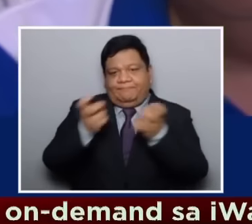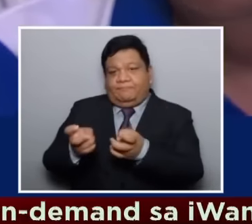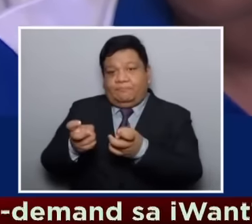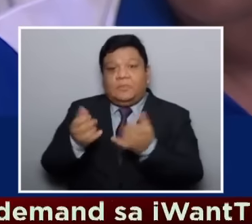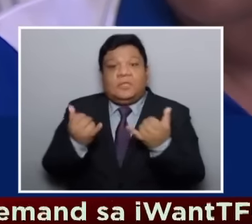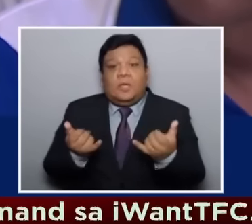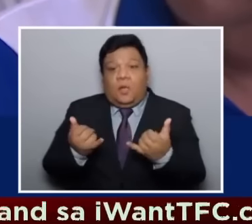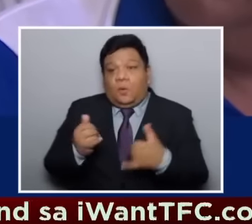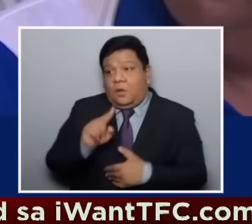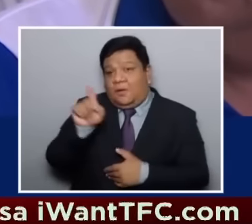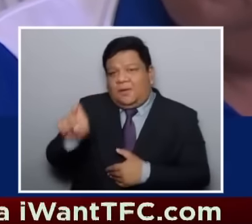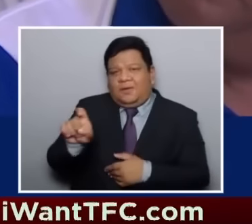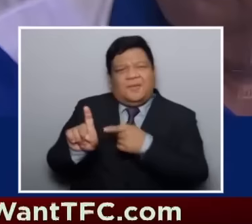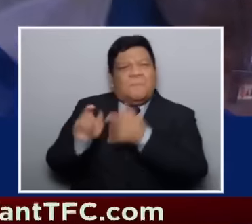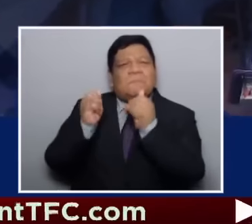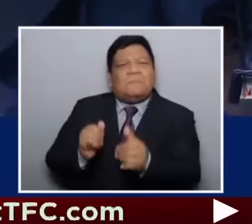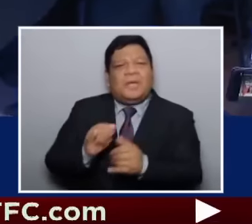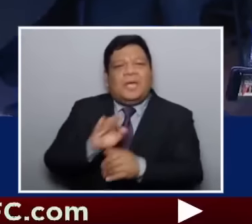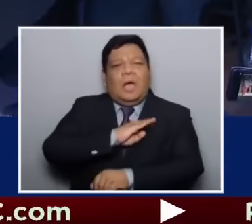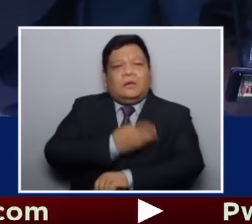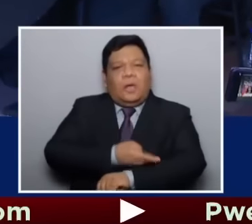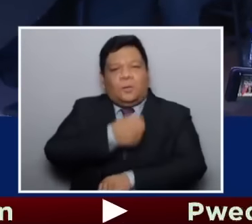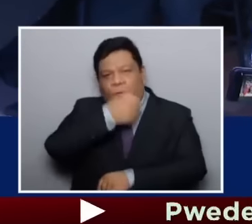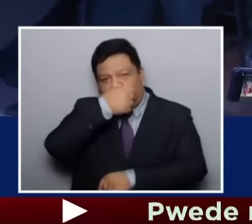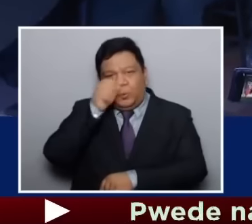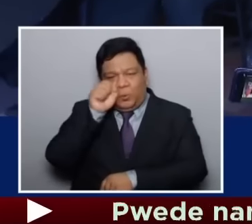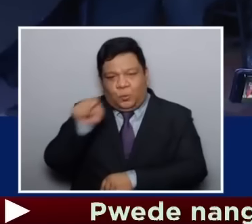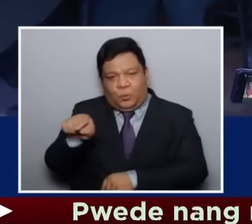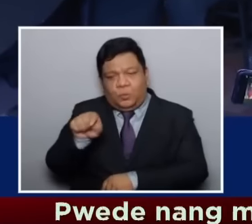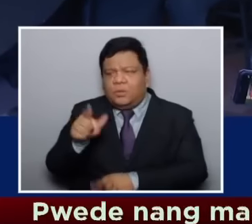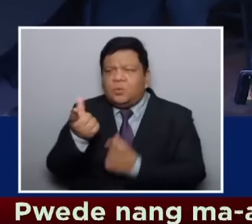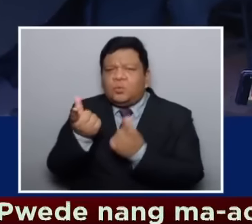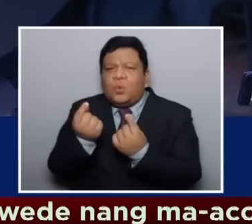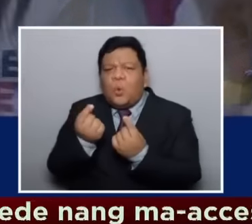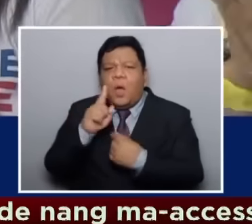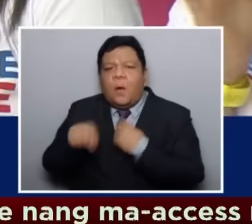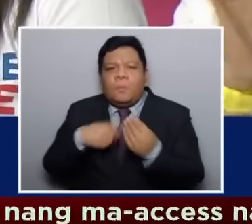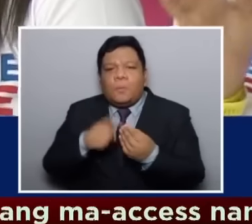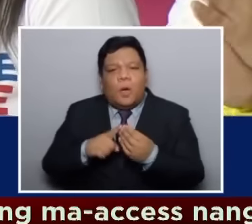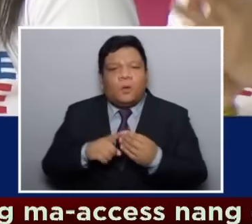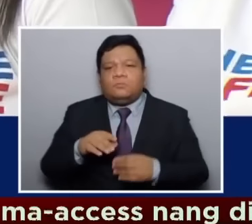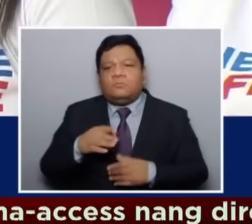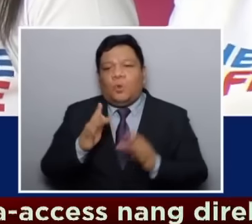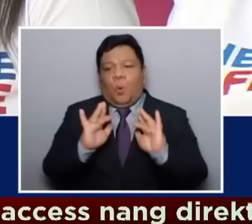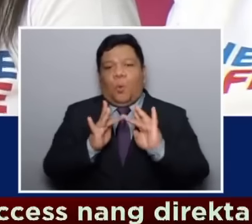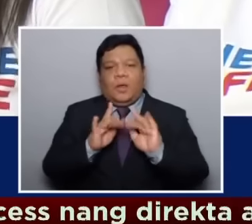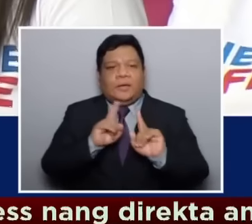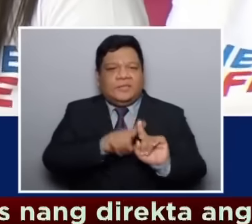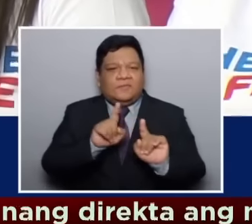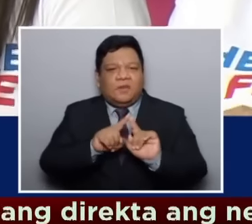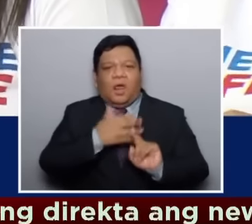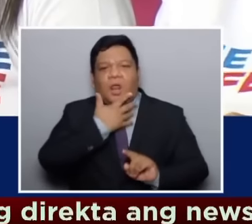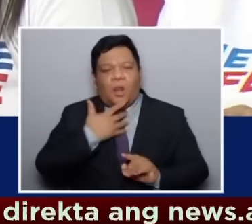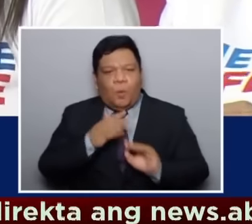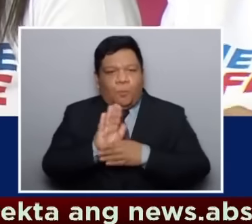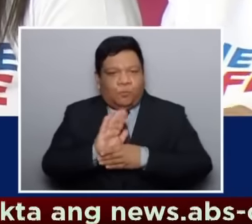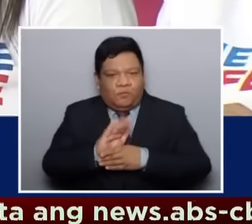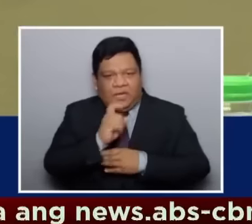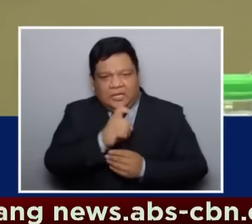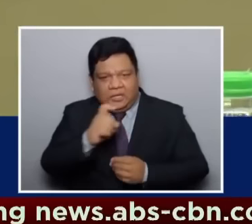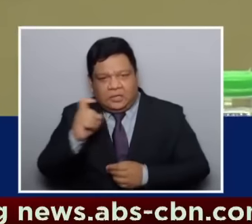ni dating Senate President Tito Soto kung anong aksyon niya sa Bold Movies Online. Giit ni Soto sa TV Patrol sa ilalim